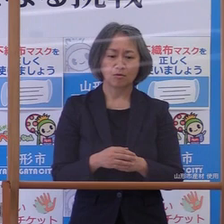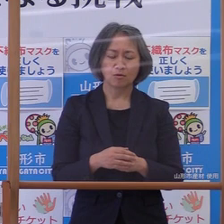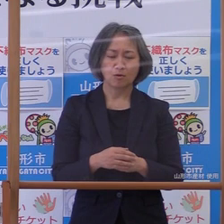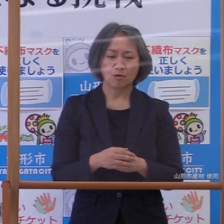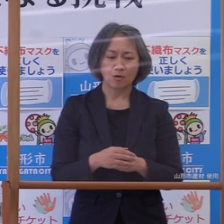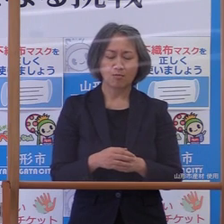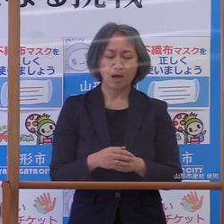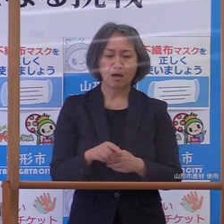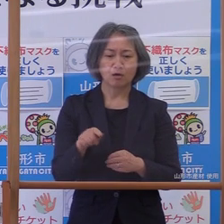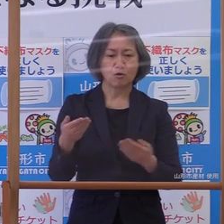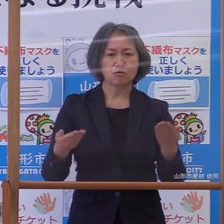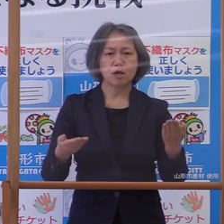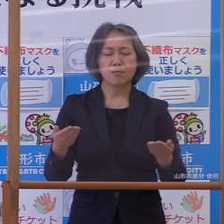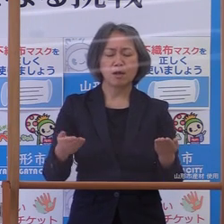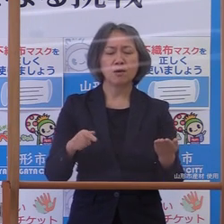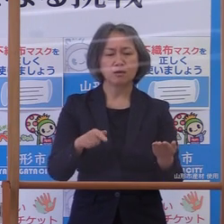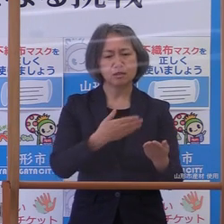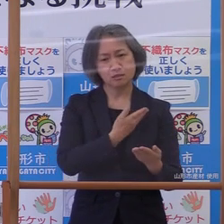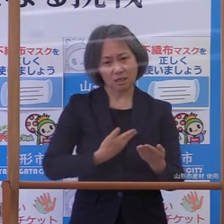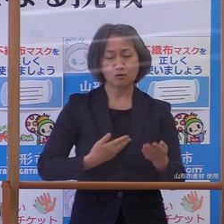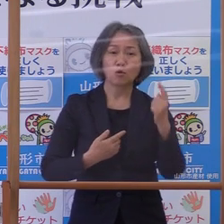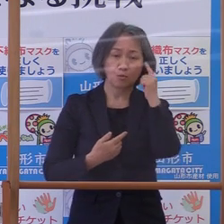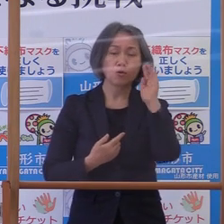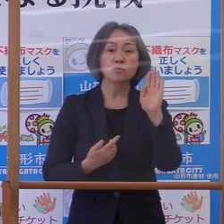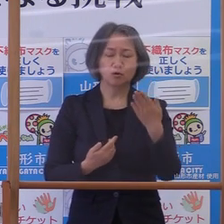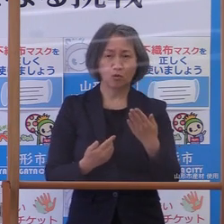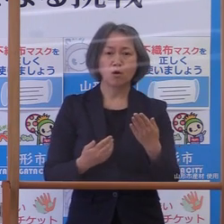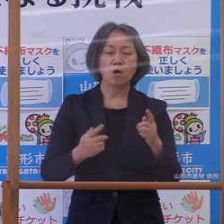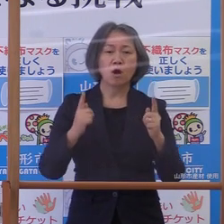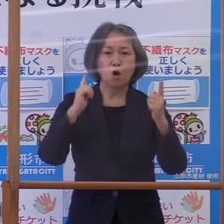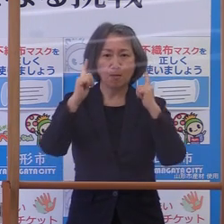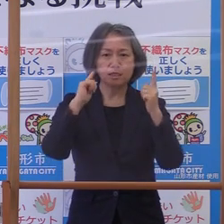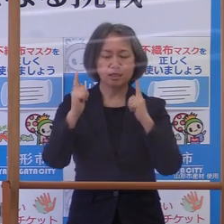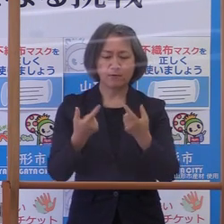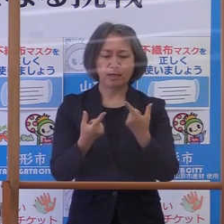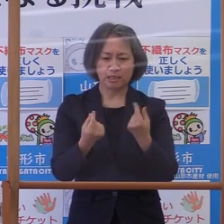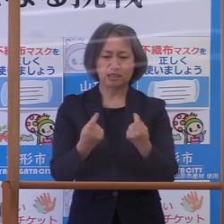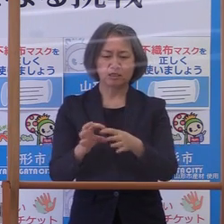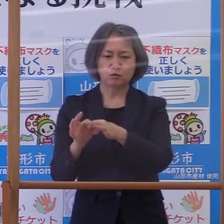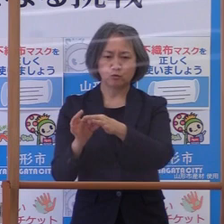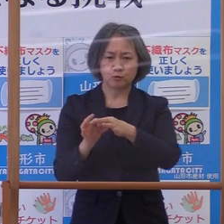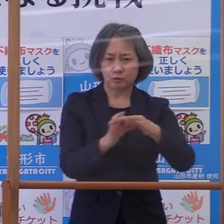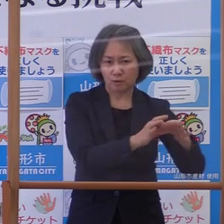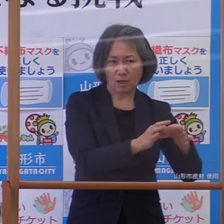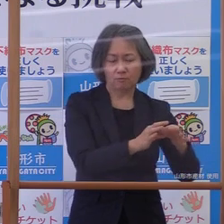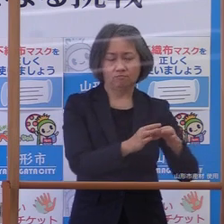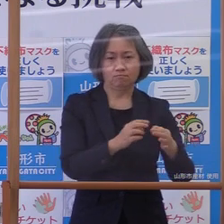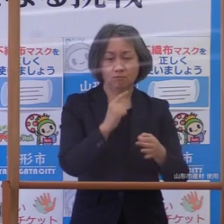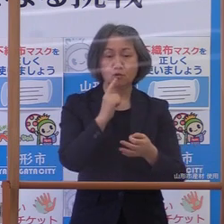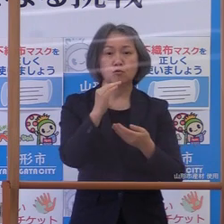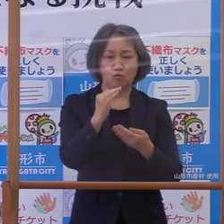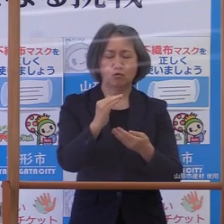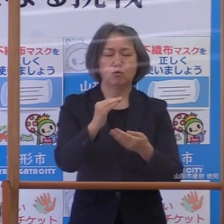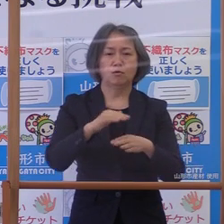もそうですけれども、やはりこの祭りをしっかりと継承してつないでいくということ